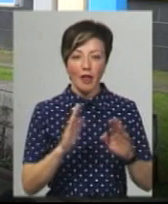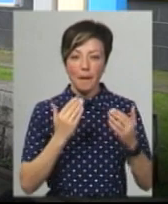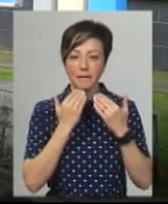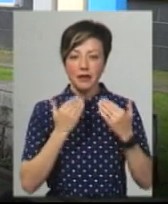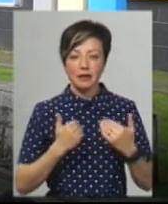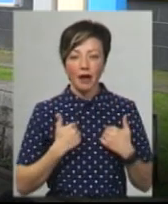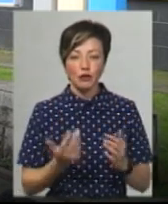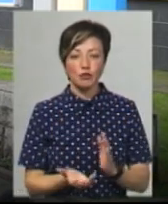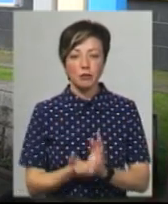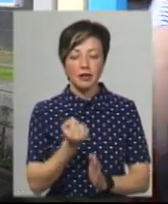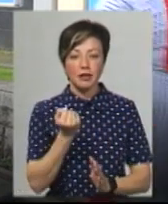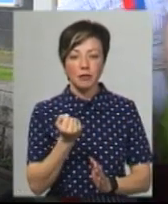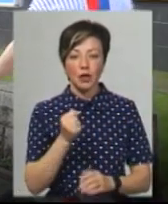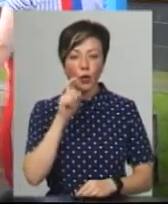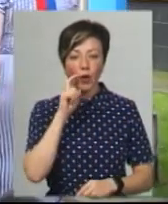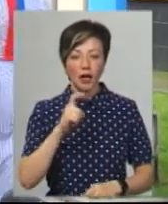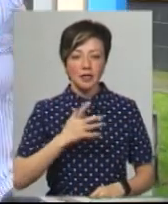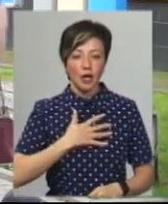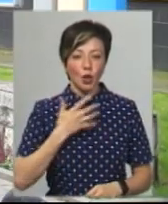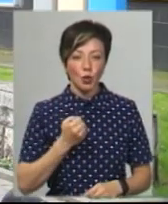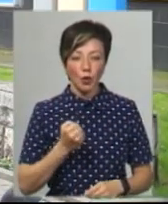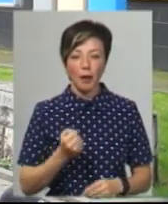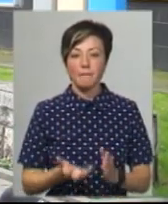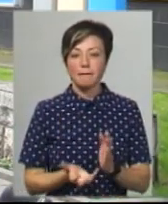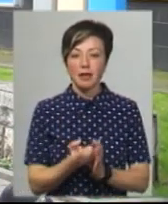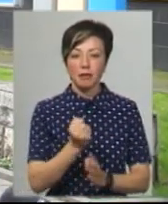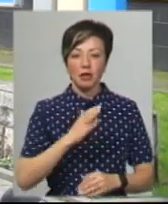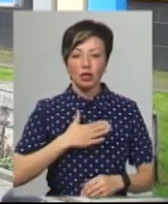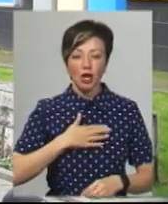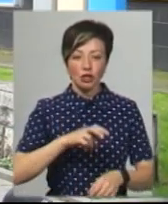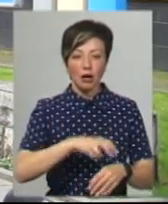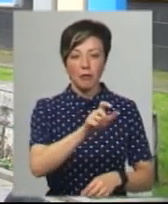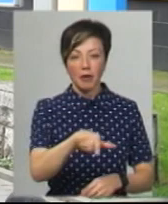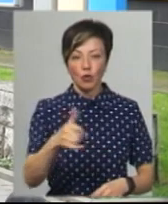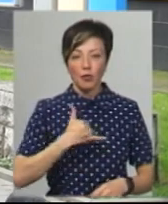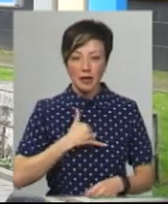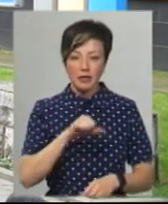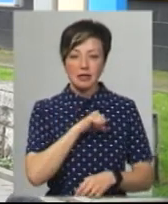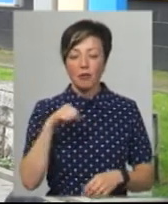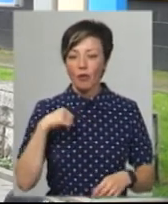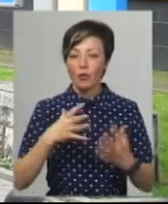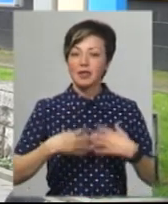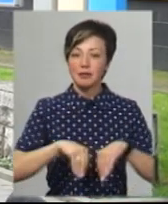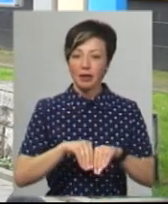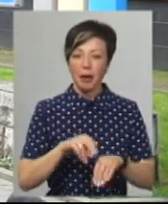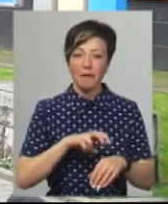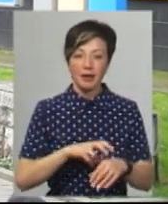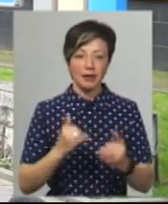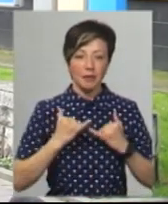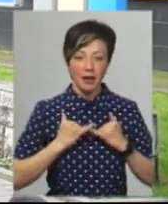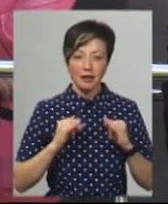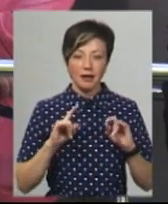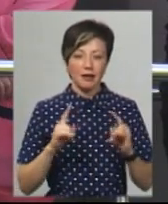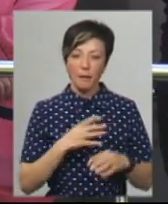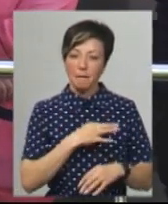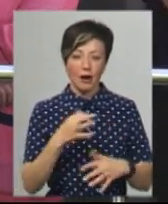якби український такий дух, підтримати наших медиків. І в мене самого сім'я медиків, тому для мене це не зовсім не